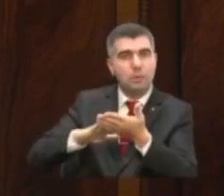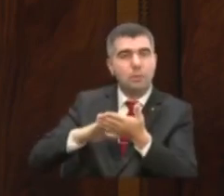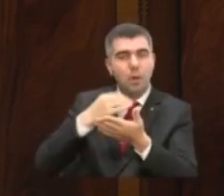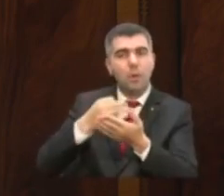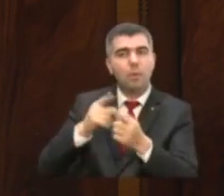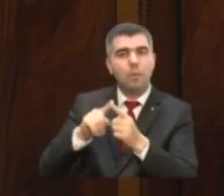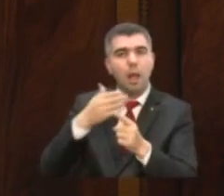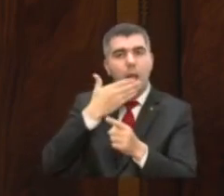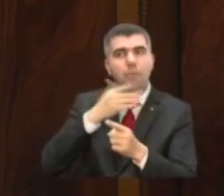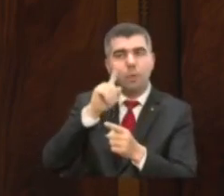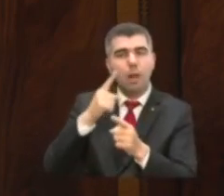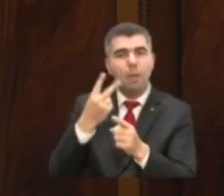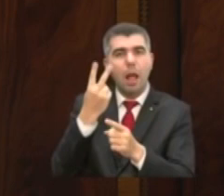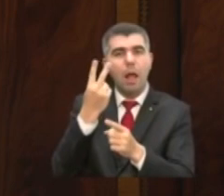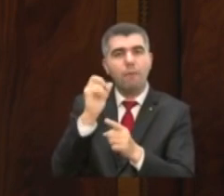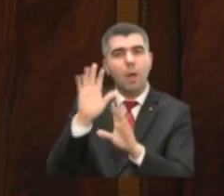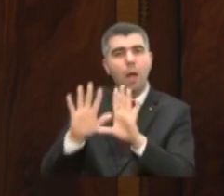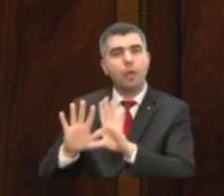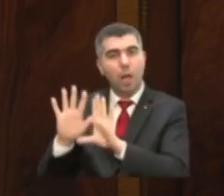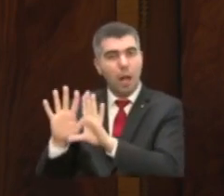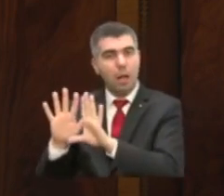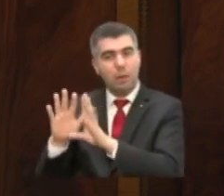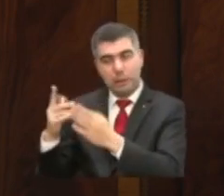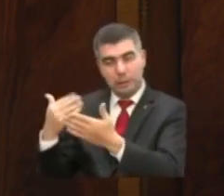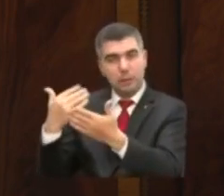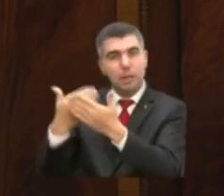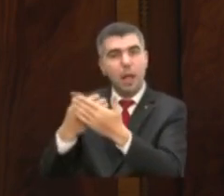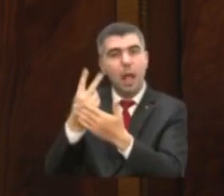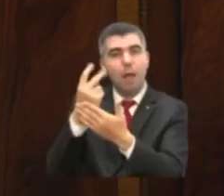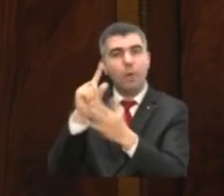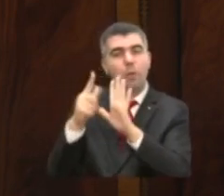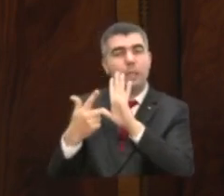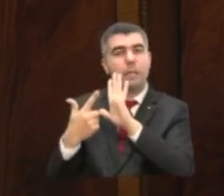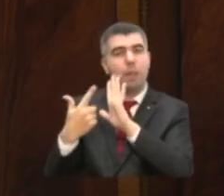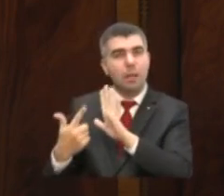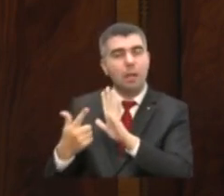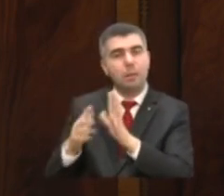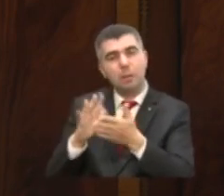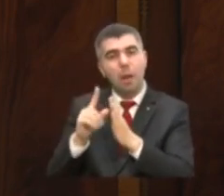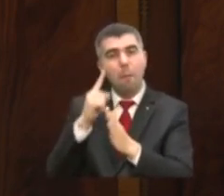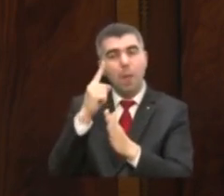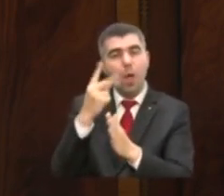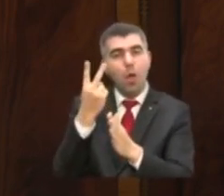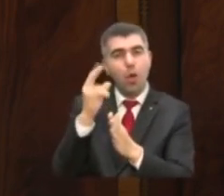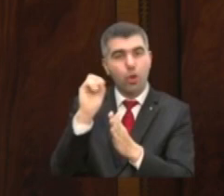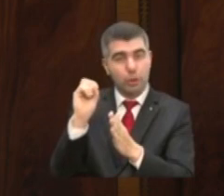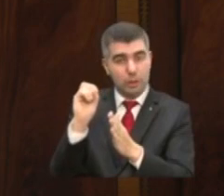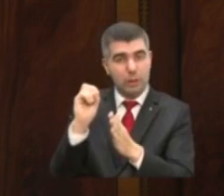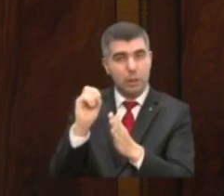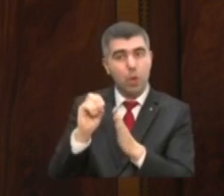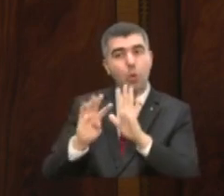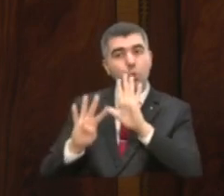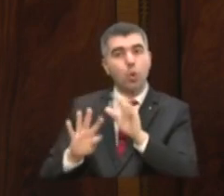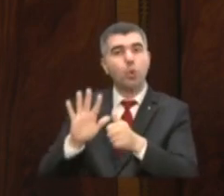الأعمال من 2010 إلى 2017 تحسن، 2017 تحسن من 120 إلى